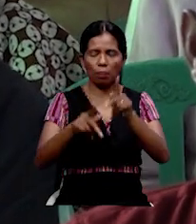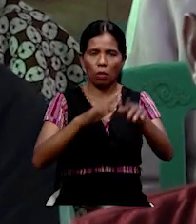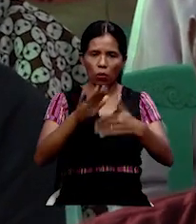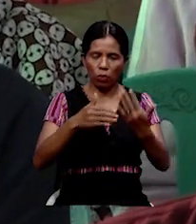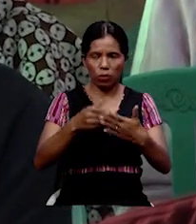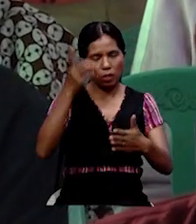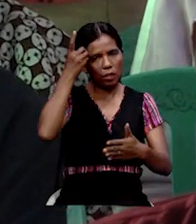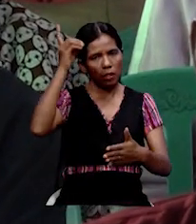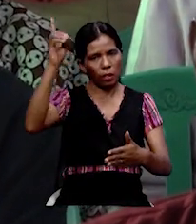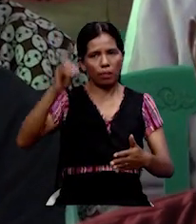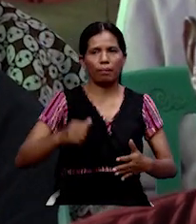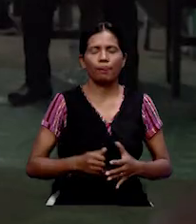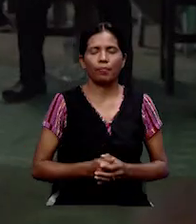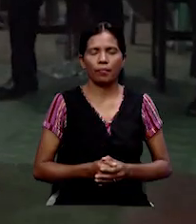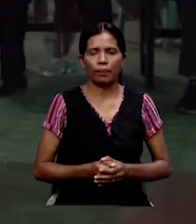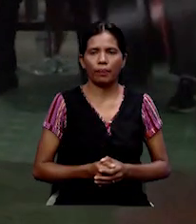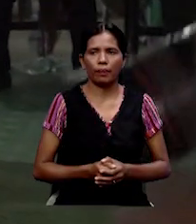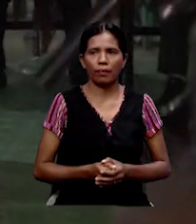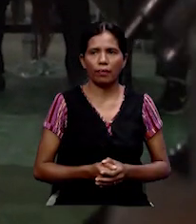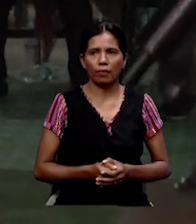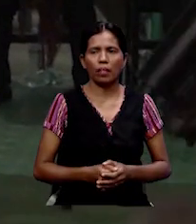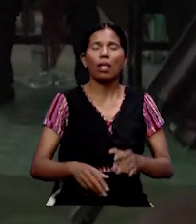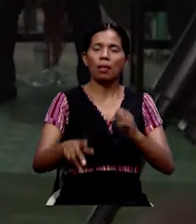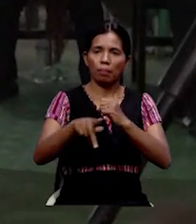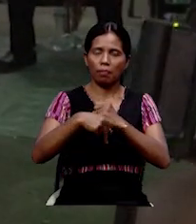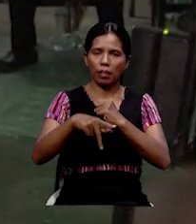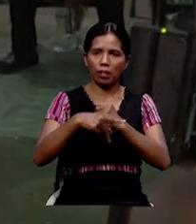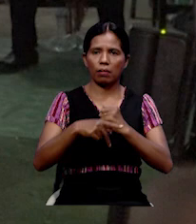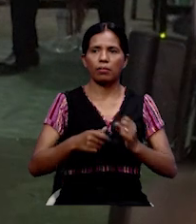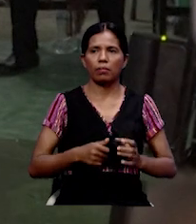El igual muy torrona. Partido.